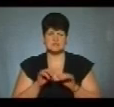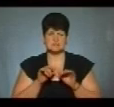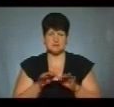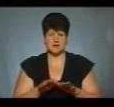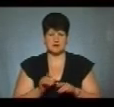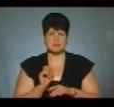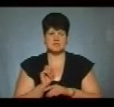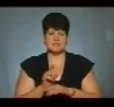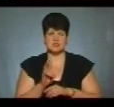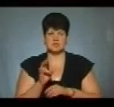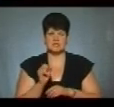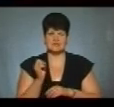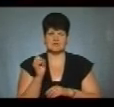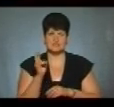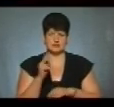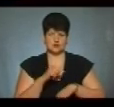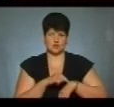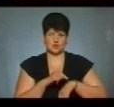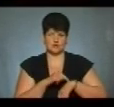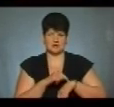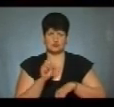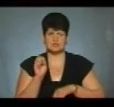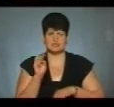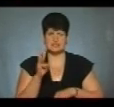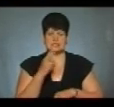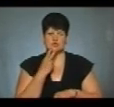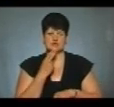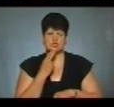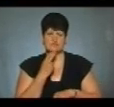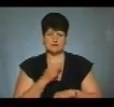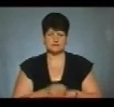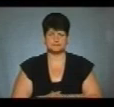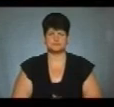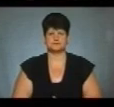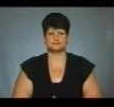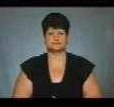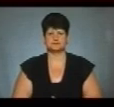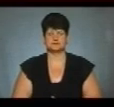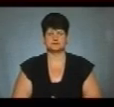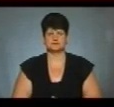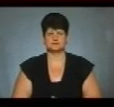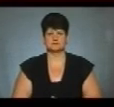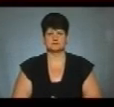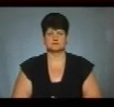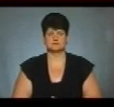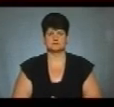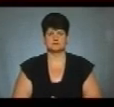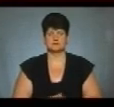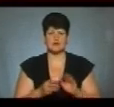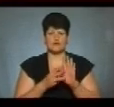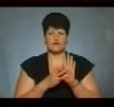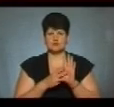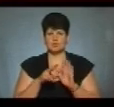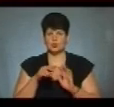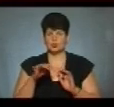Надія Бурда призначила на 12 годину 13 червня. Анжела Шова, Андрій Бодак, новини. 8 лютого